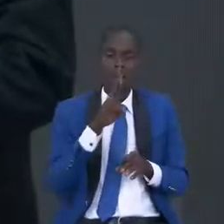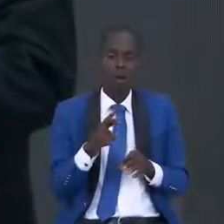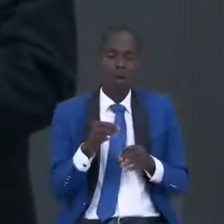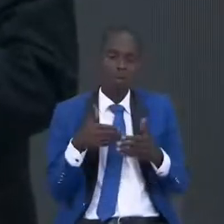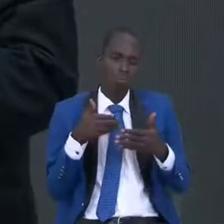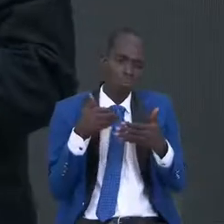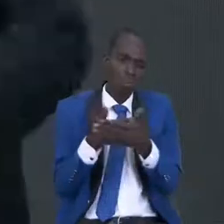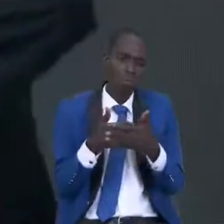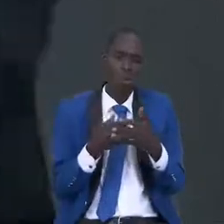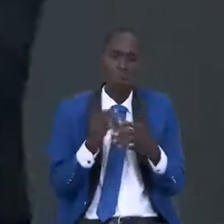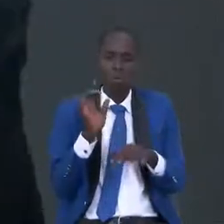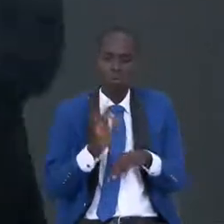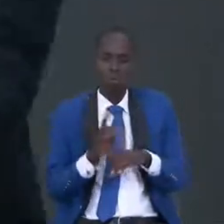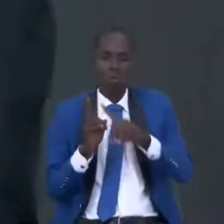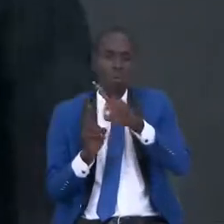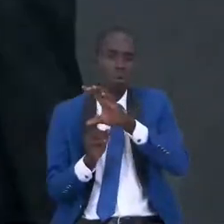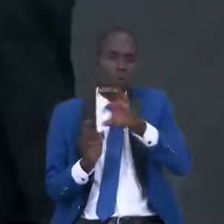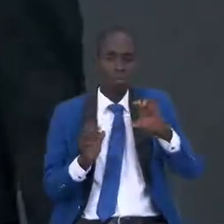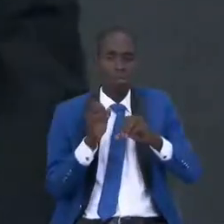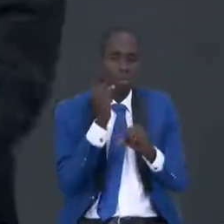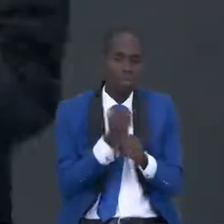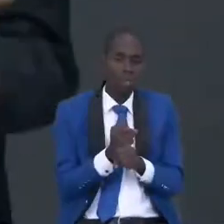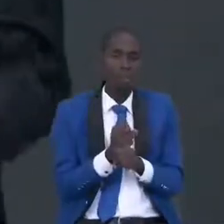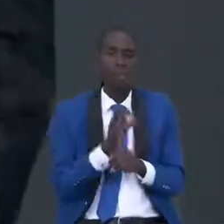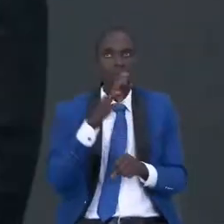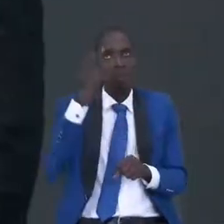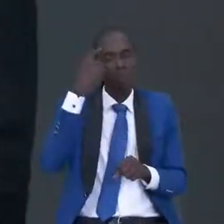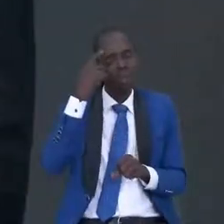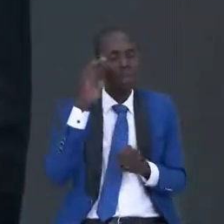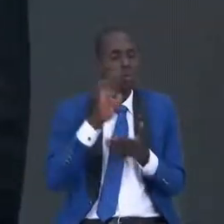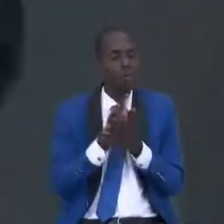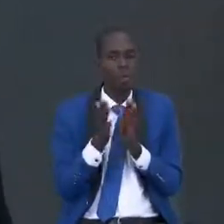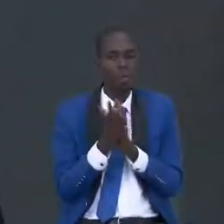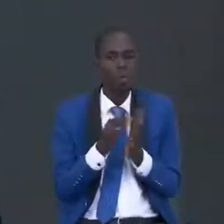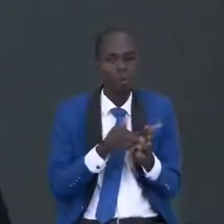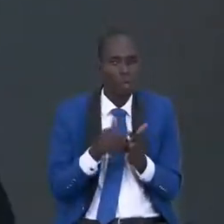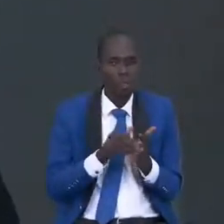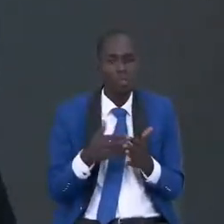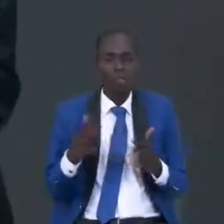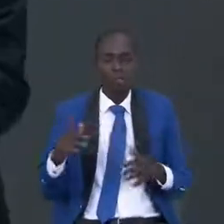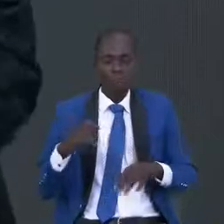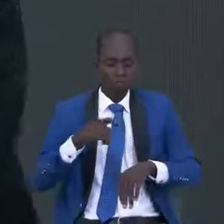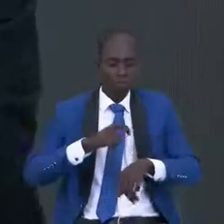devient faible. Leur jointure devient raide.